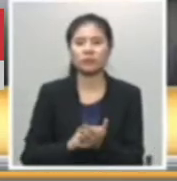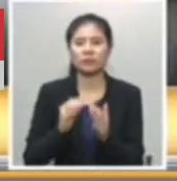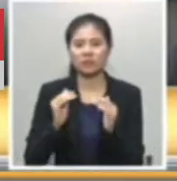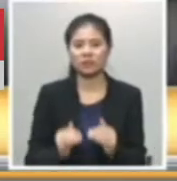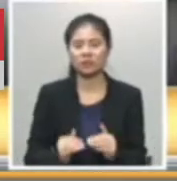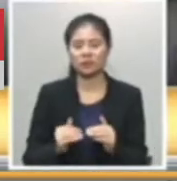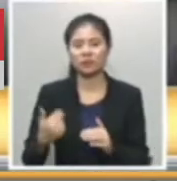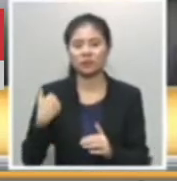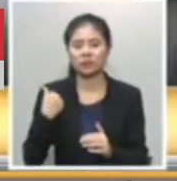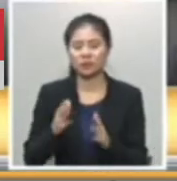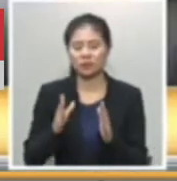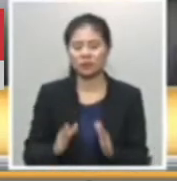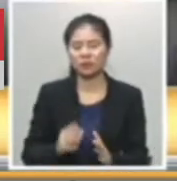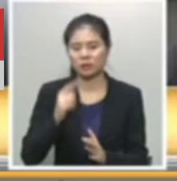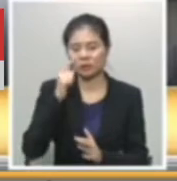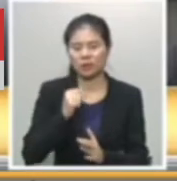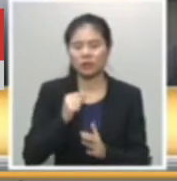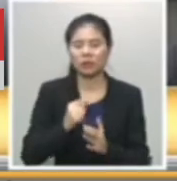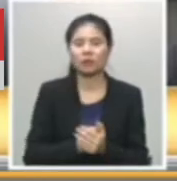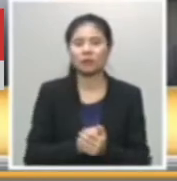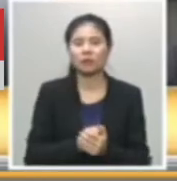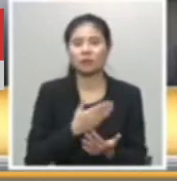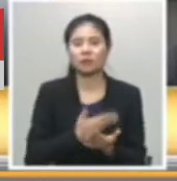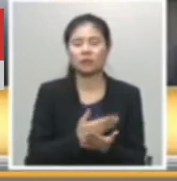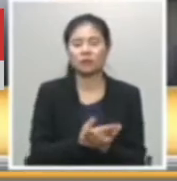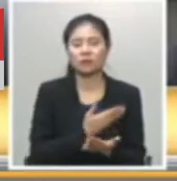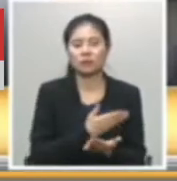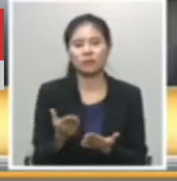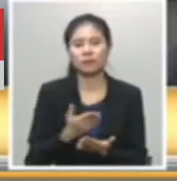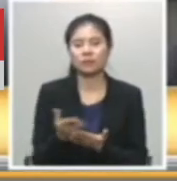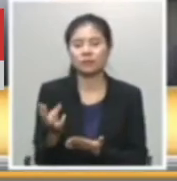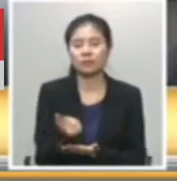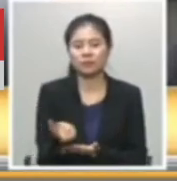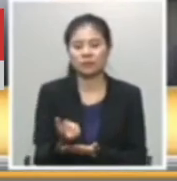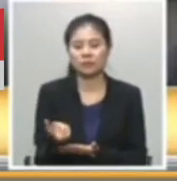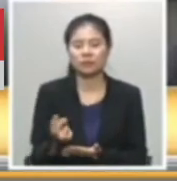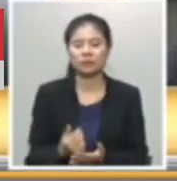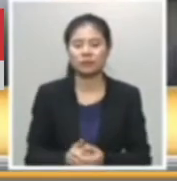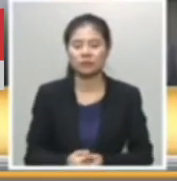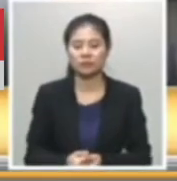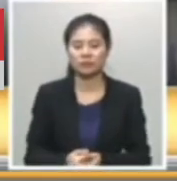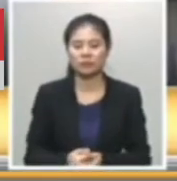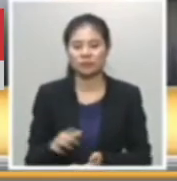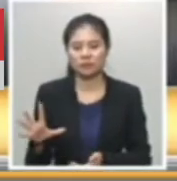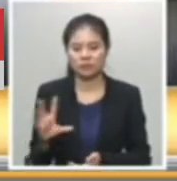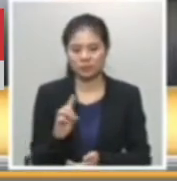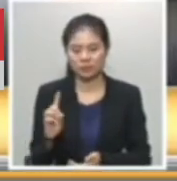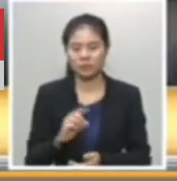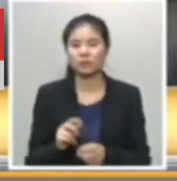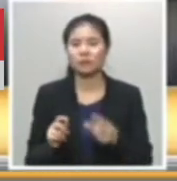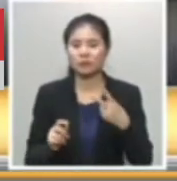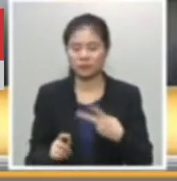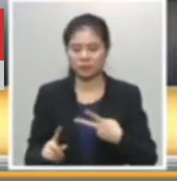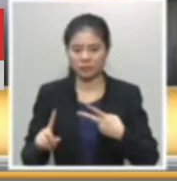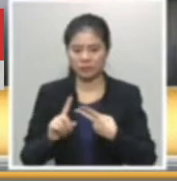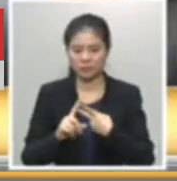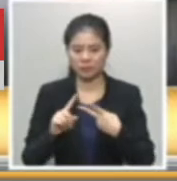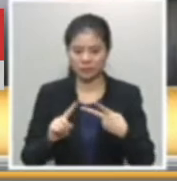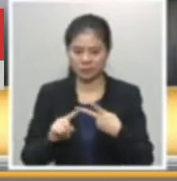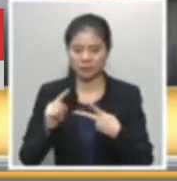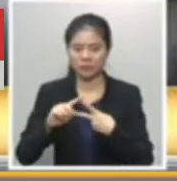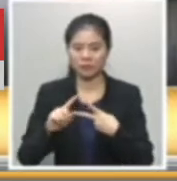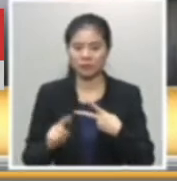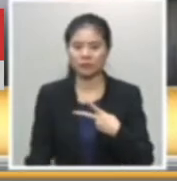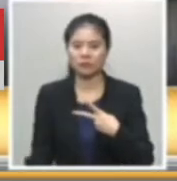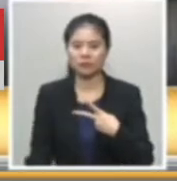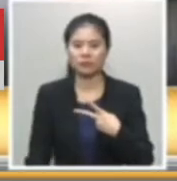ว่าคนไทยจับจ่ายใช้สอยนกน้อยลงซึ่งมาจาก2ปัจจัยนะครับ2เรื่องด้วยกัน